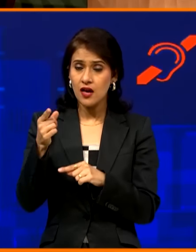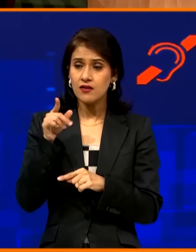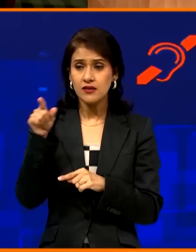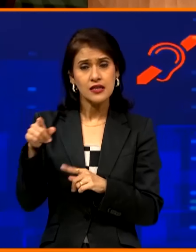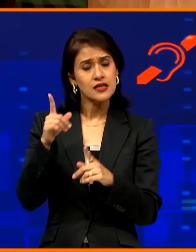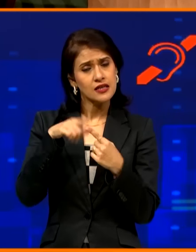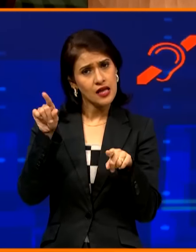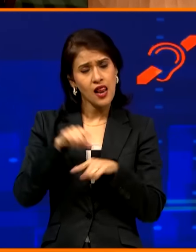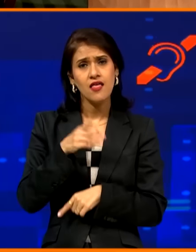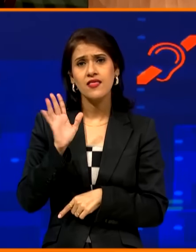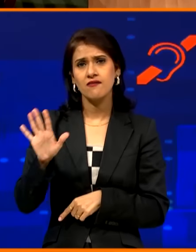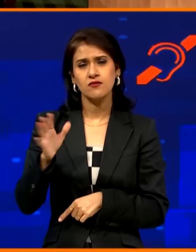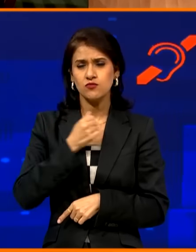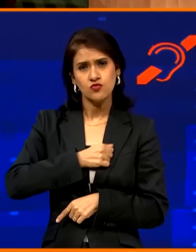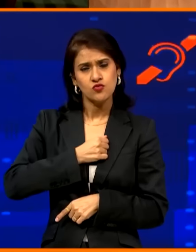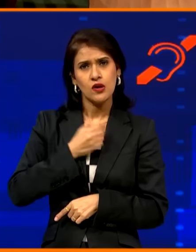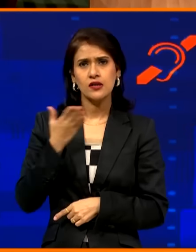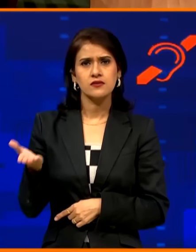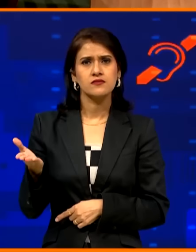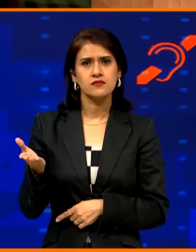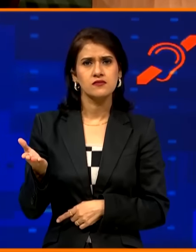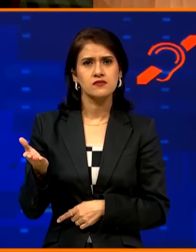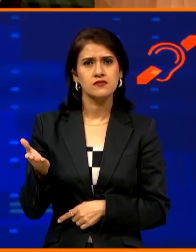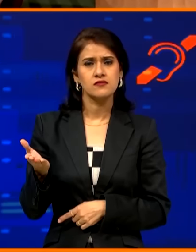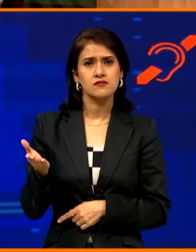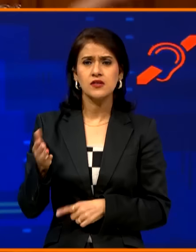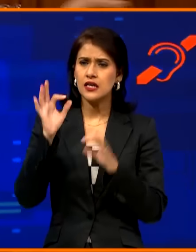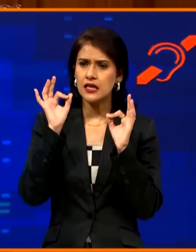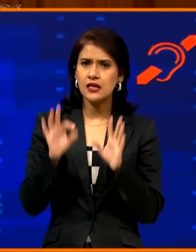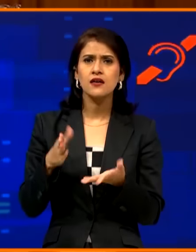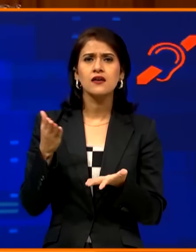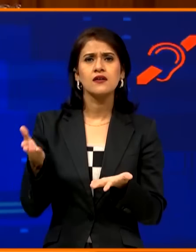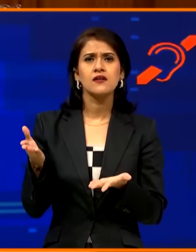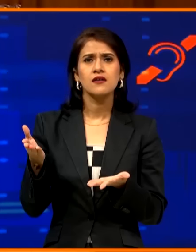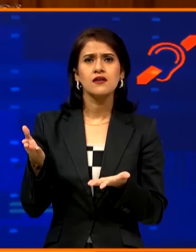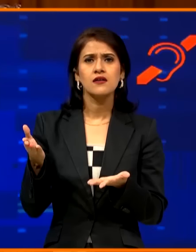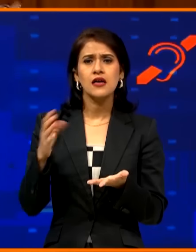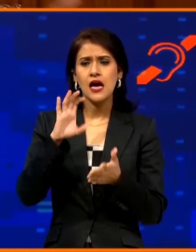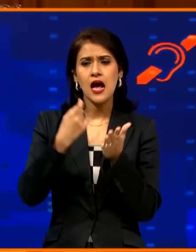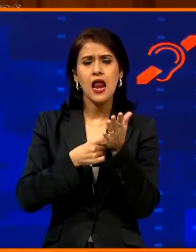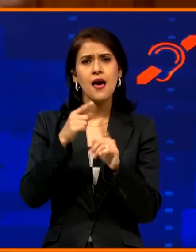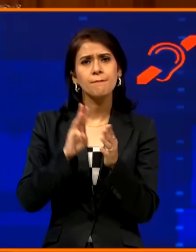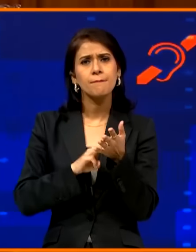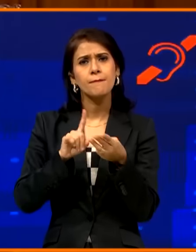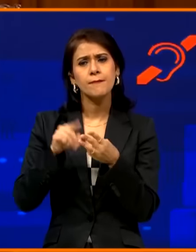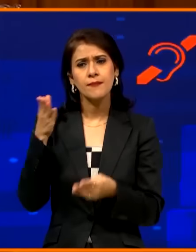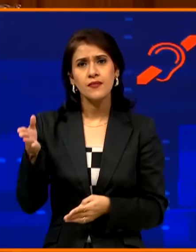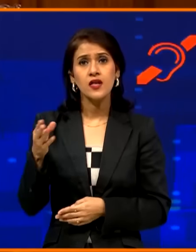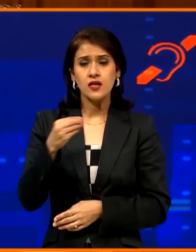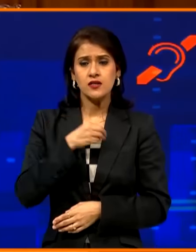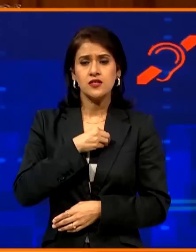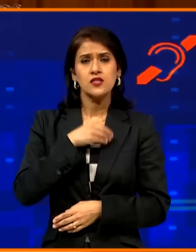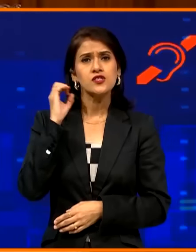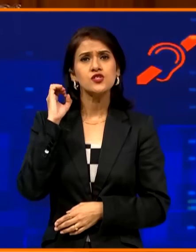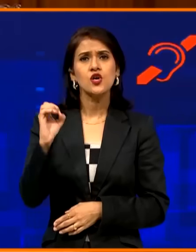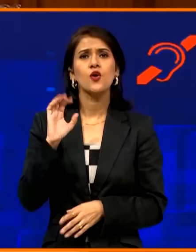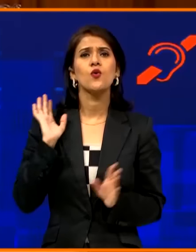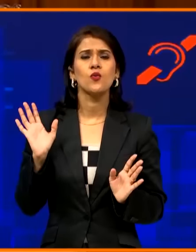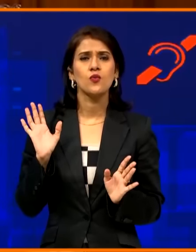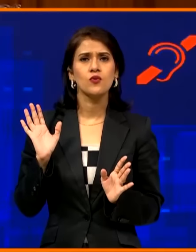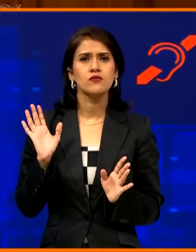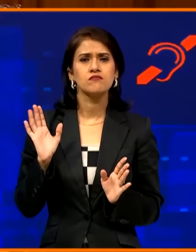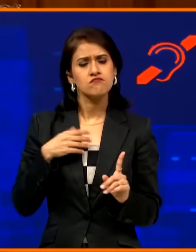आपसे यह कहने के लिए कि वो भी आतंकवाद है उस आतंकवाद को रोकने के लिए भी हमको जीरो टॉलरेंस के साथ लड़ाई लड़नी